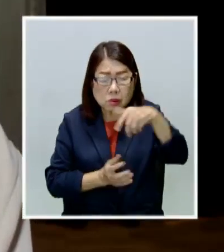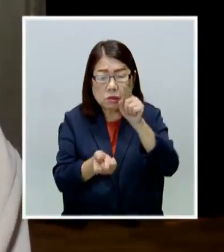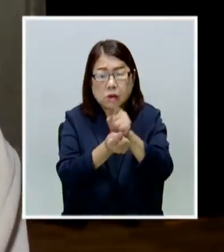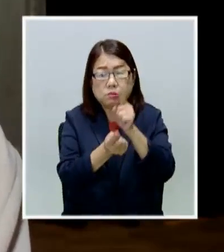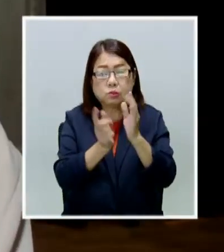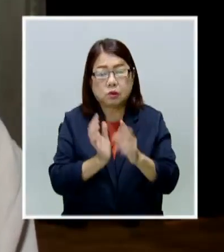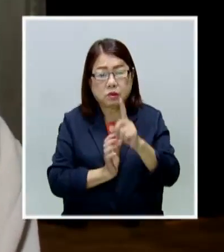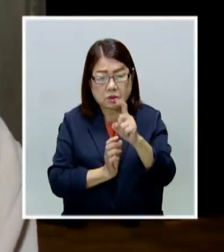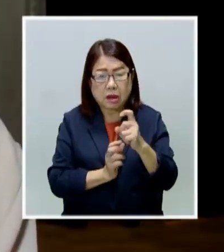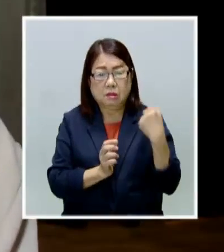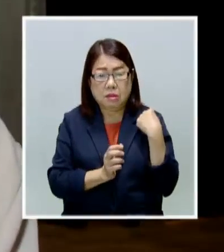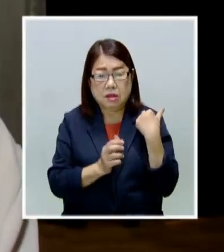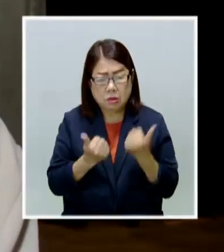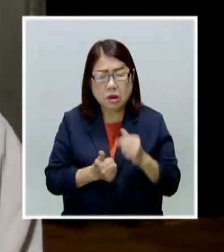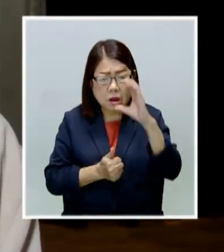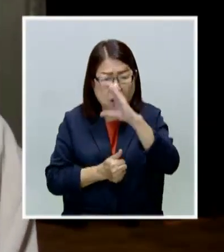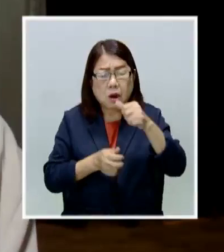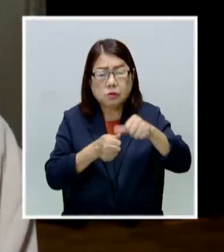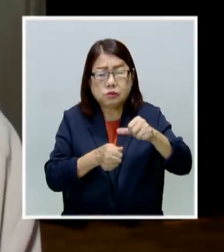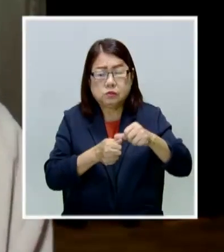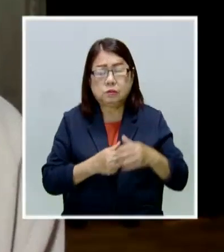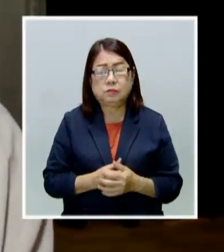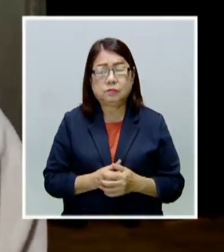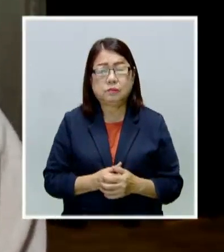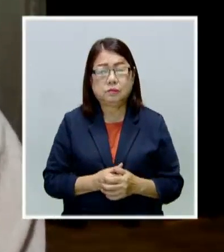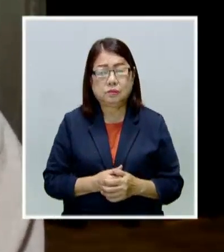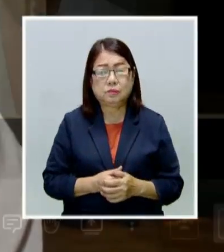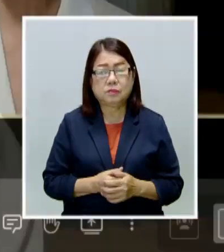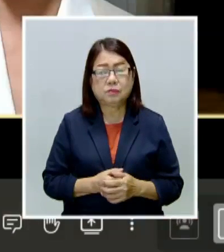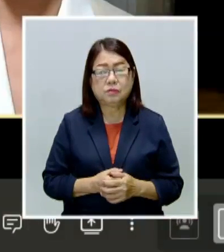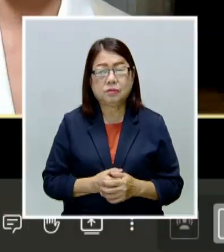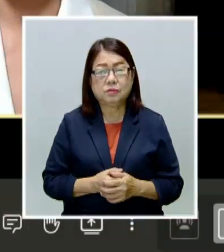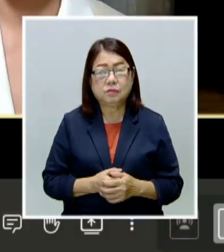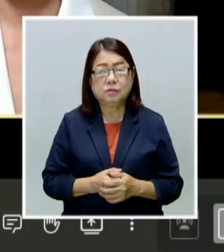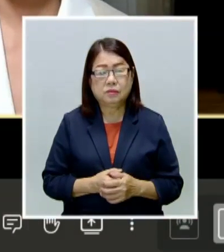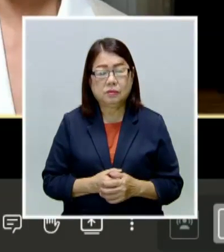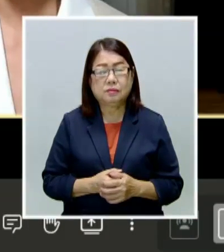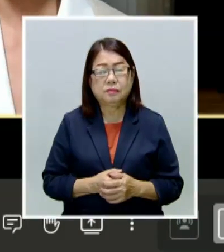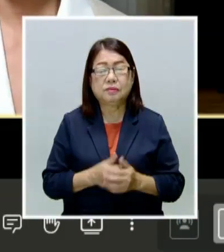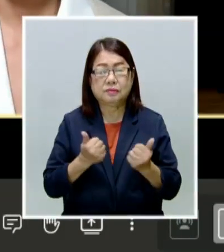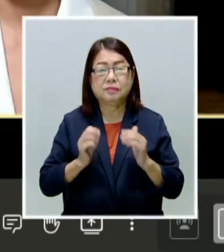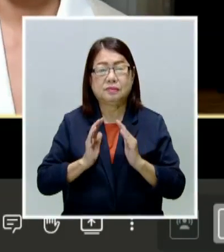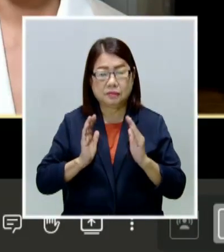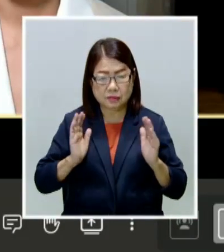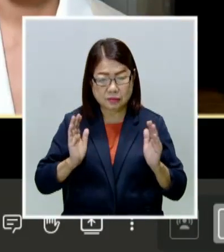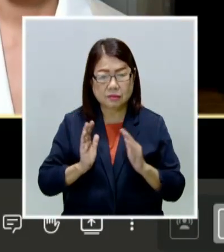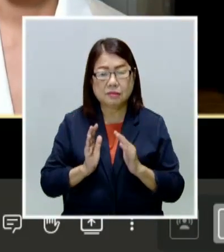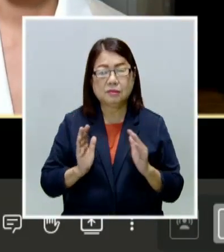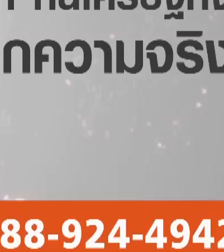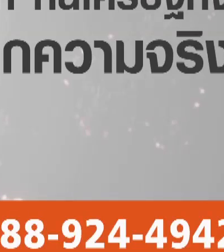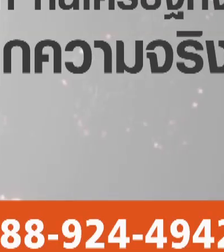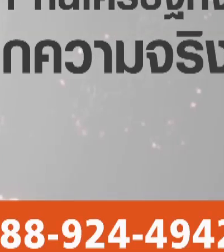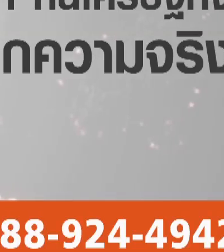ติมเนื่องจากเจ้าหน้าที่ยังคงค้นหาผู้รอดชีวิตและผู้เสียชีวิตใต้ซากปรักหักพังต่อไปค่ะ ค่ะวันนี้ขอบคุณคุณเกรซมากค่